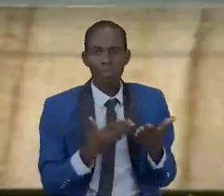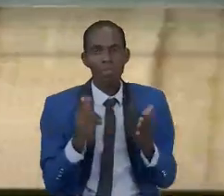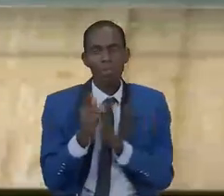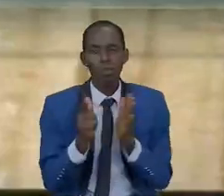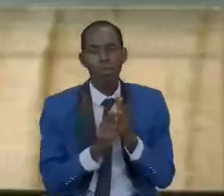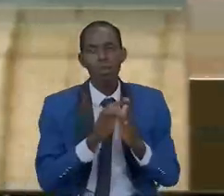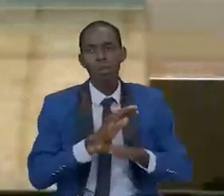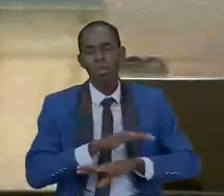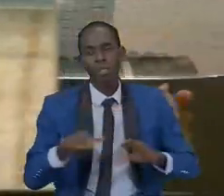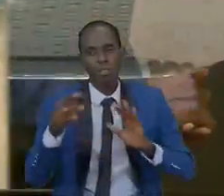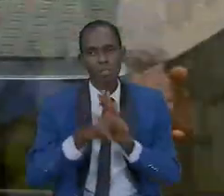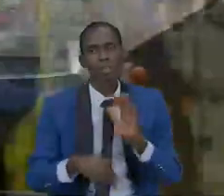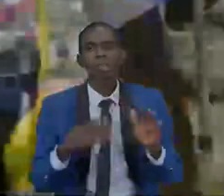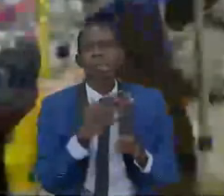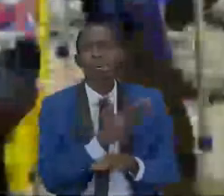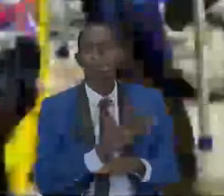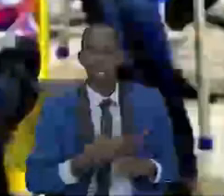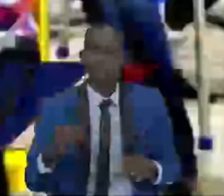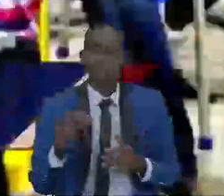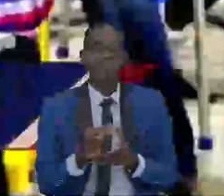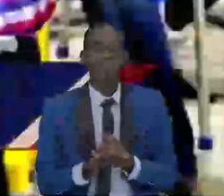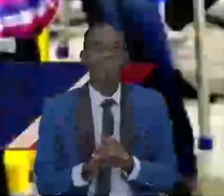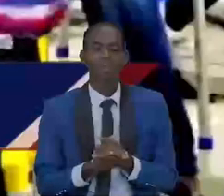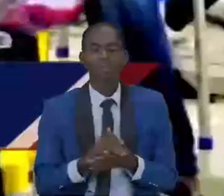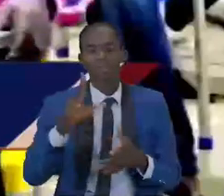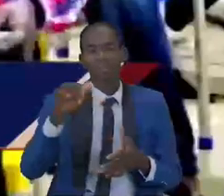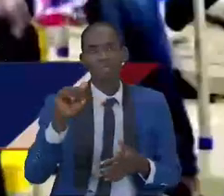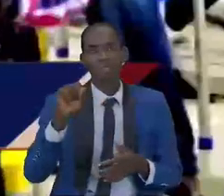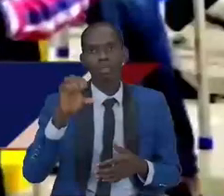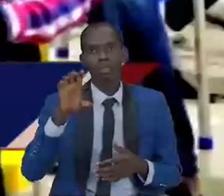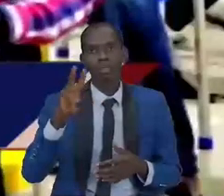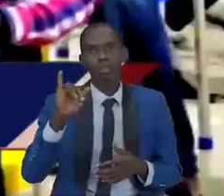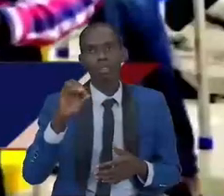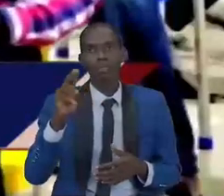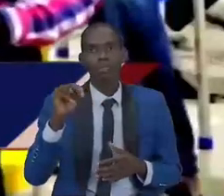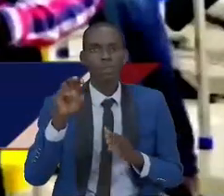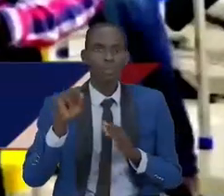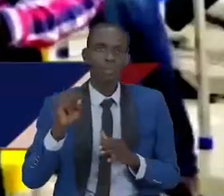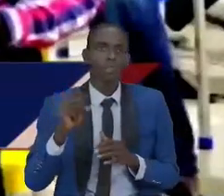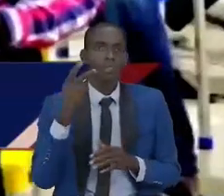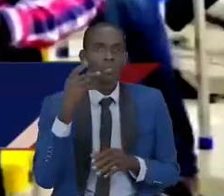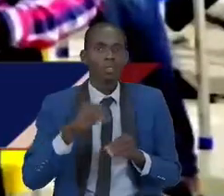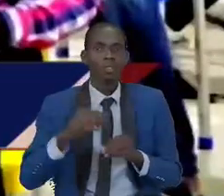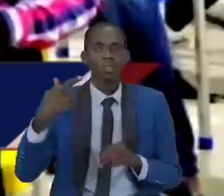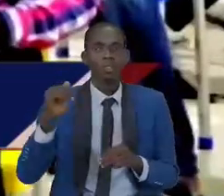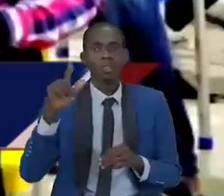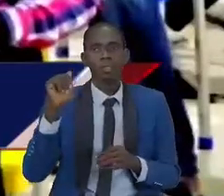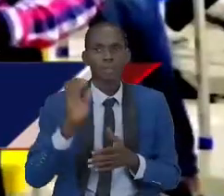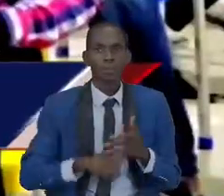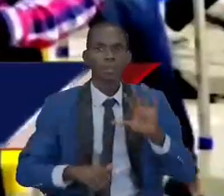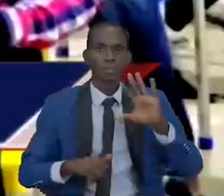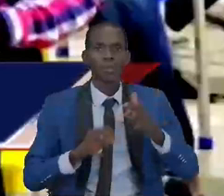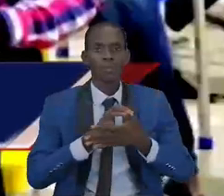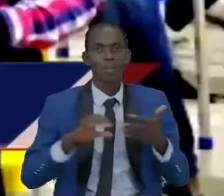l'analyse et le libertinage nous voyons dans Galates chapitre gala